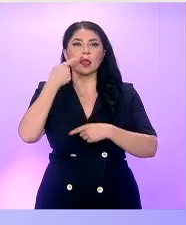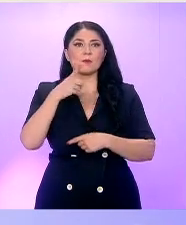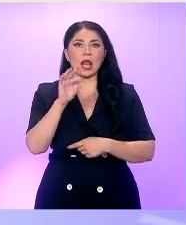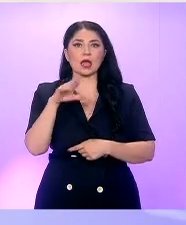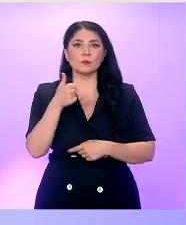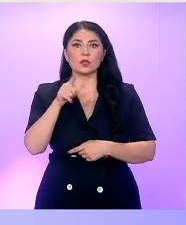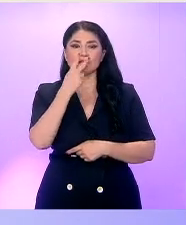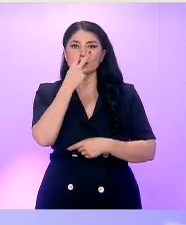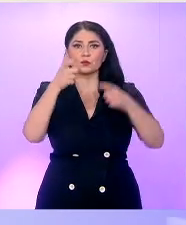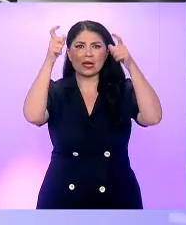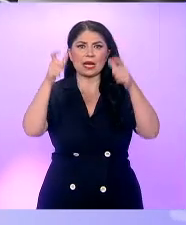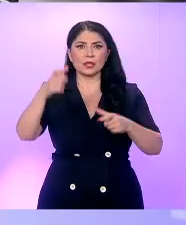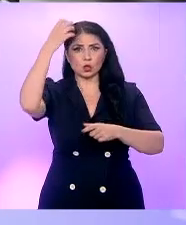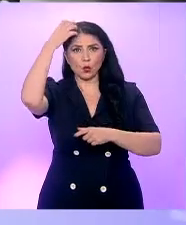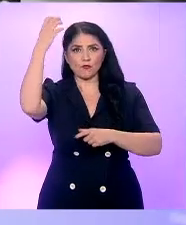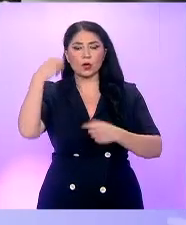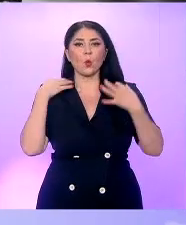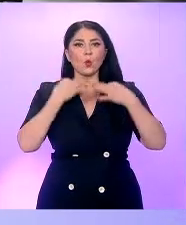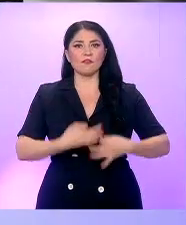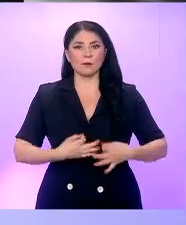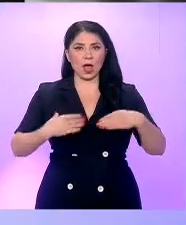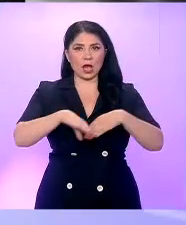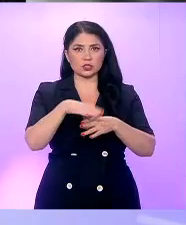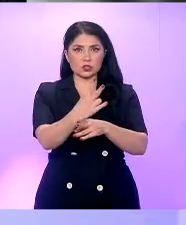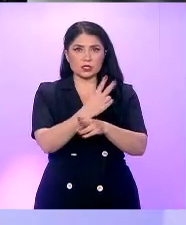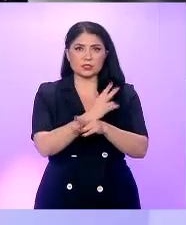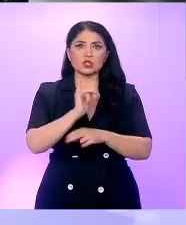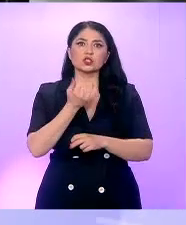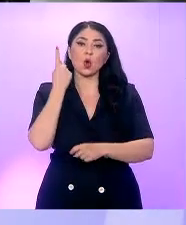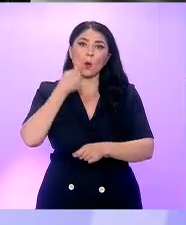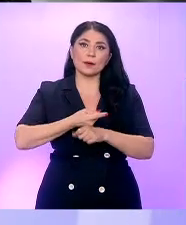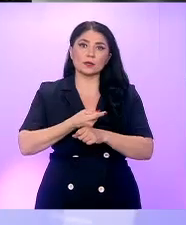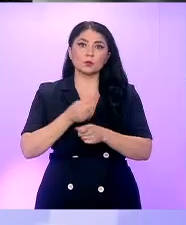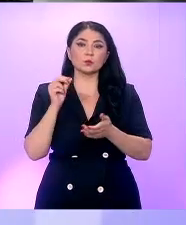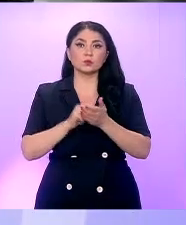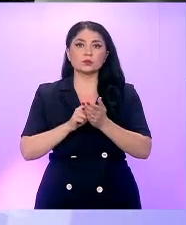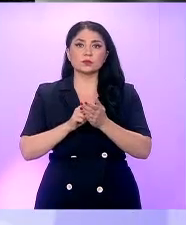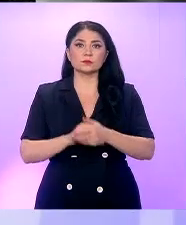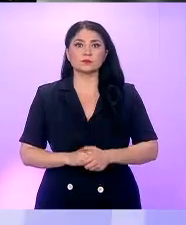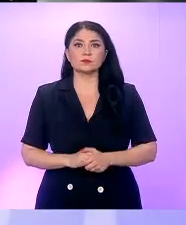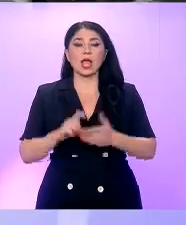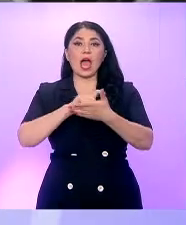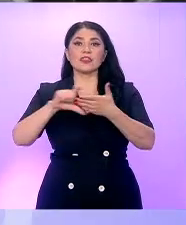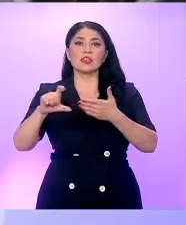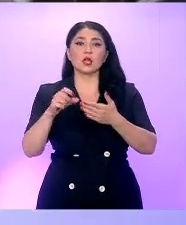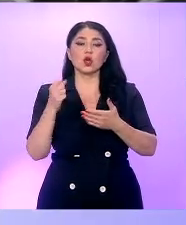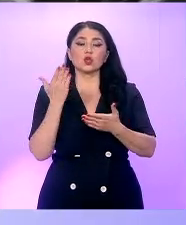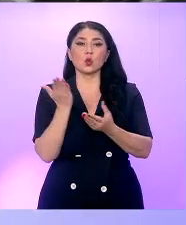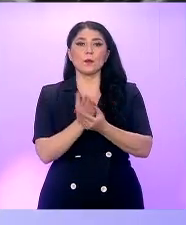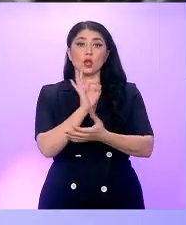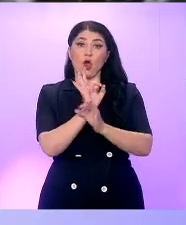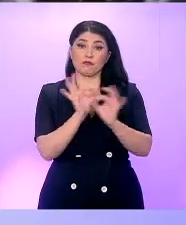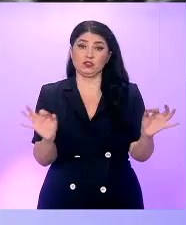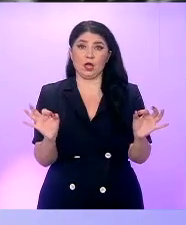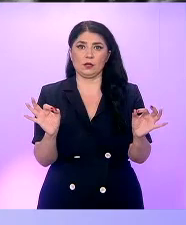Poate fi văzut pe clădiri guvernamentale, pe uniformele funcționarilor publici și este obligatoriu cuprins în antetele documentelor